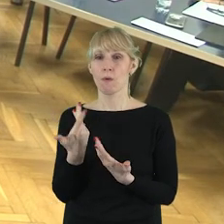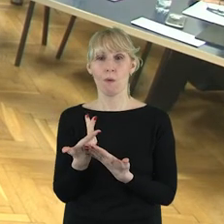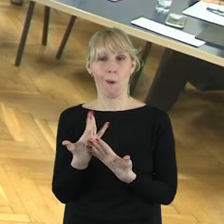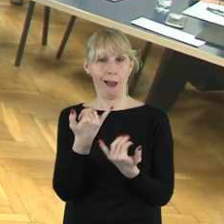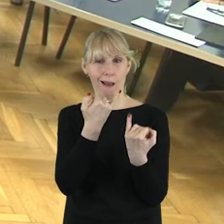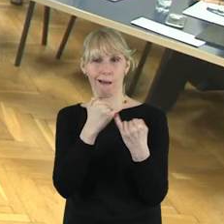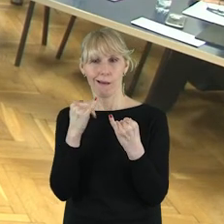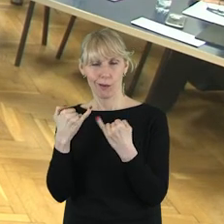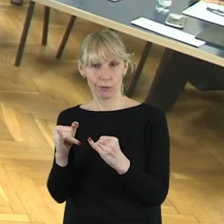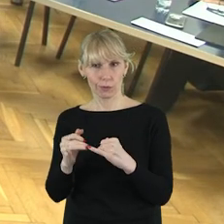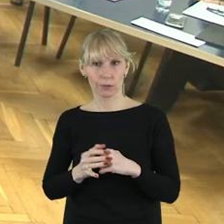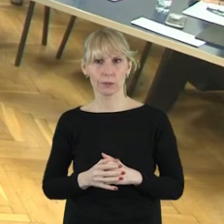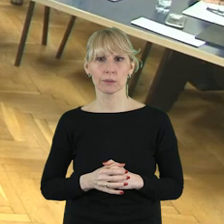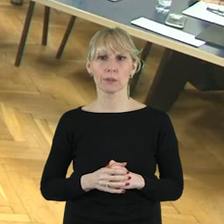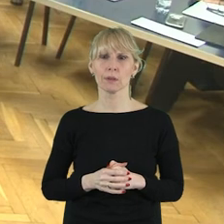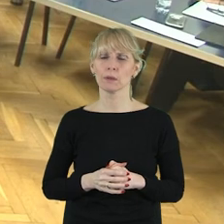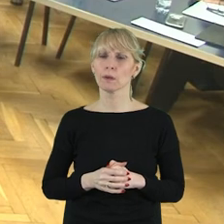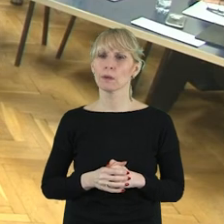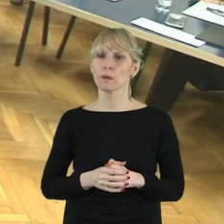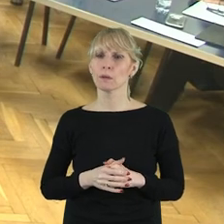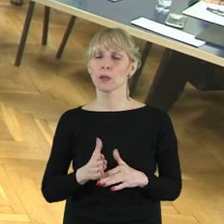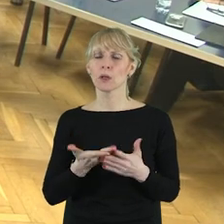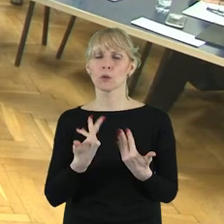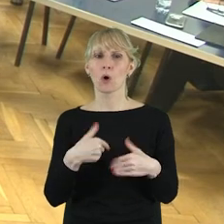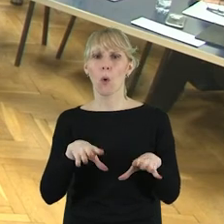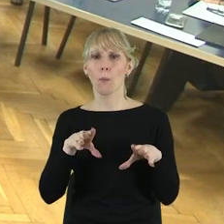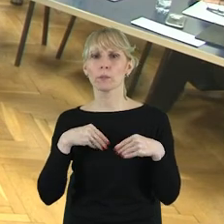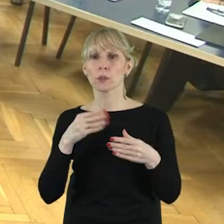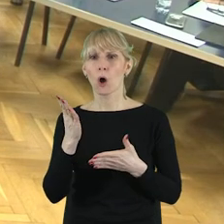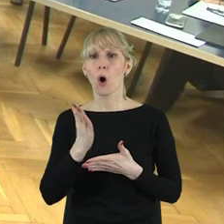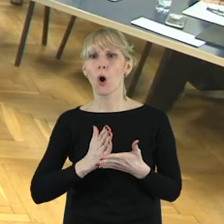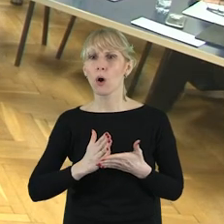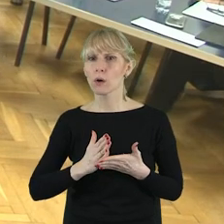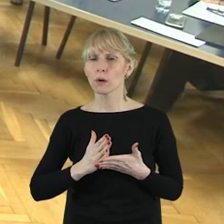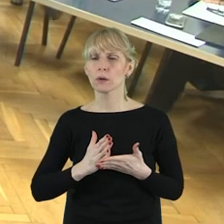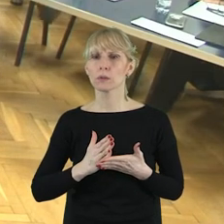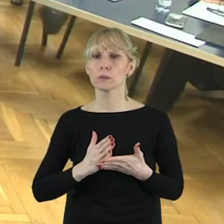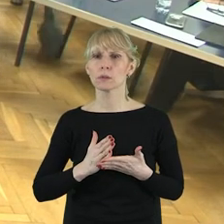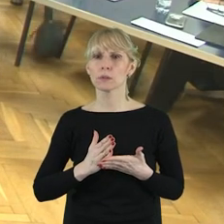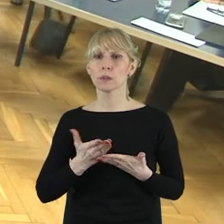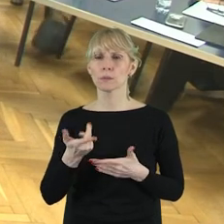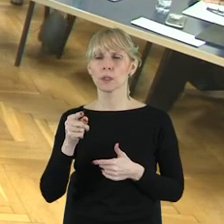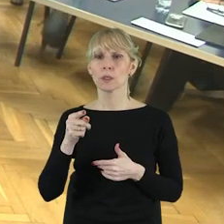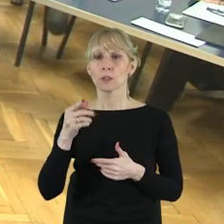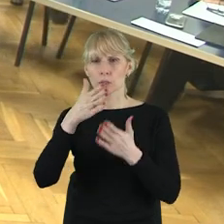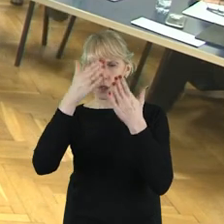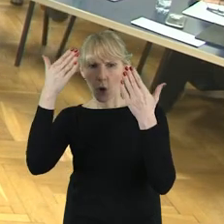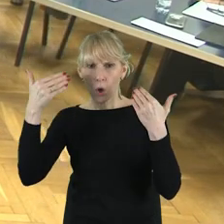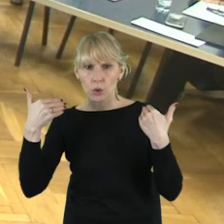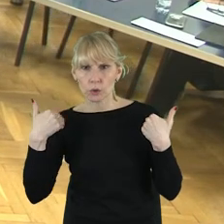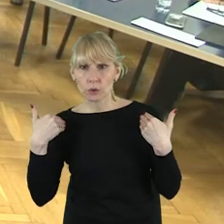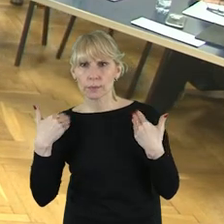przejęcie oddziału nefrologii przez szpital, to tam zapewniono transport